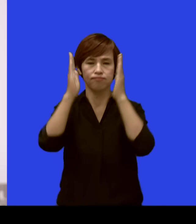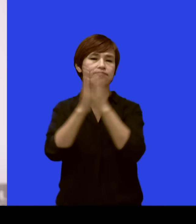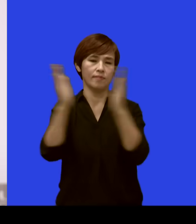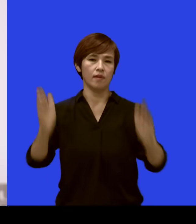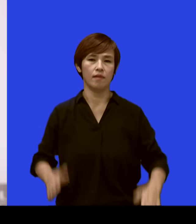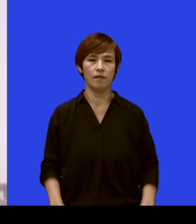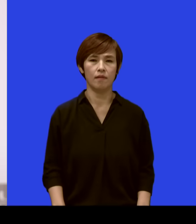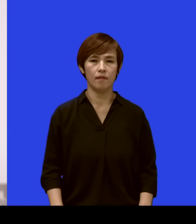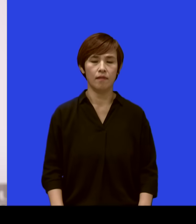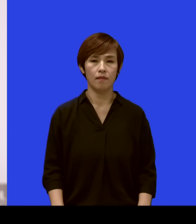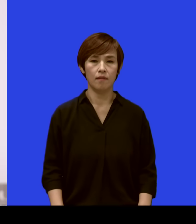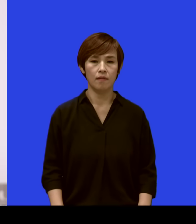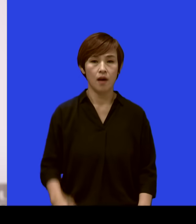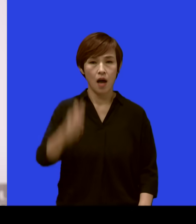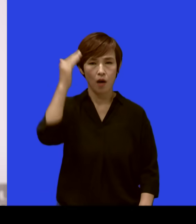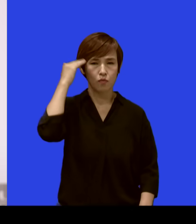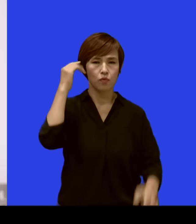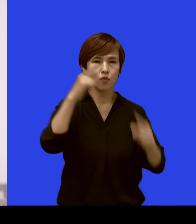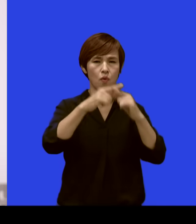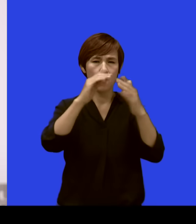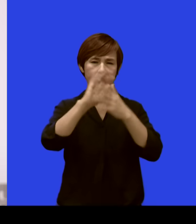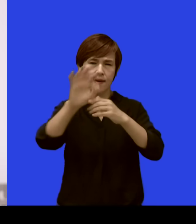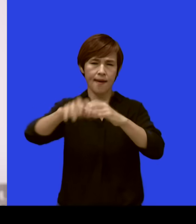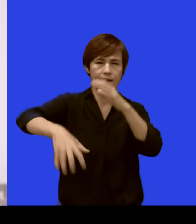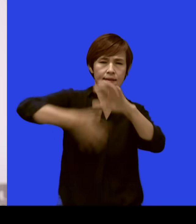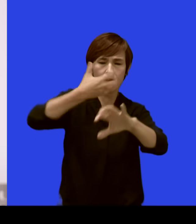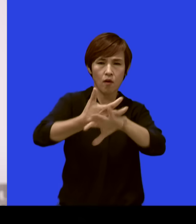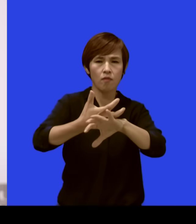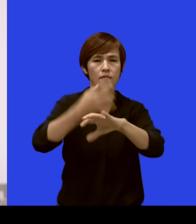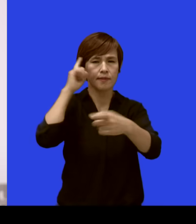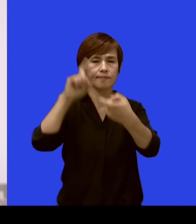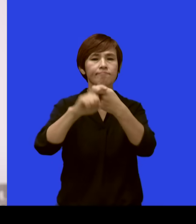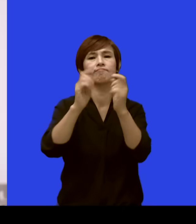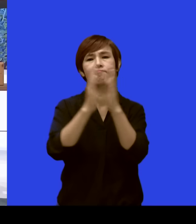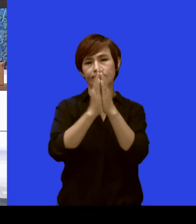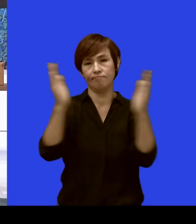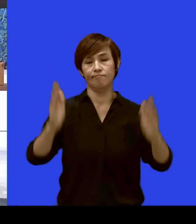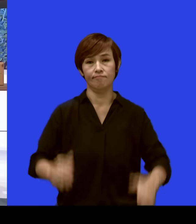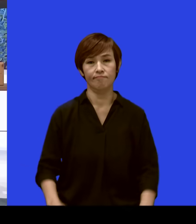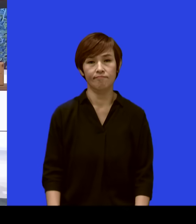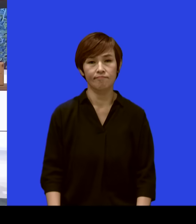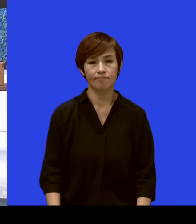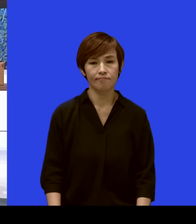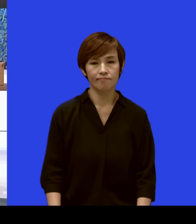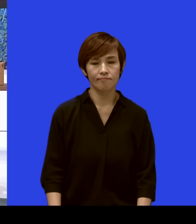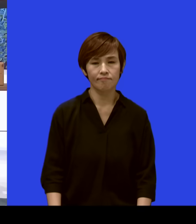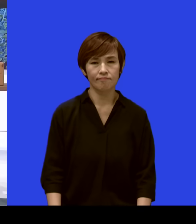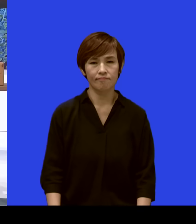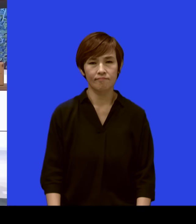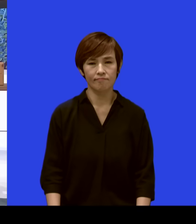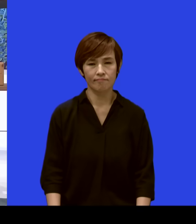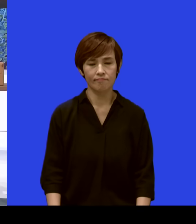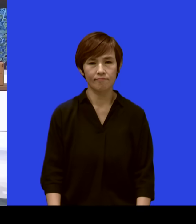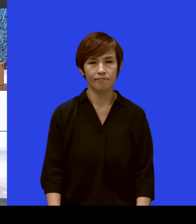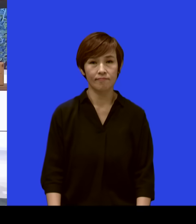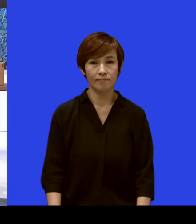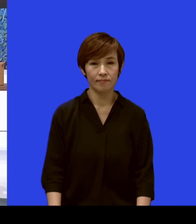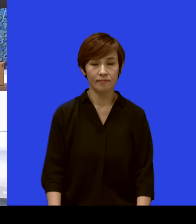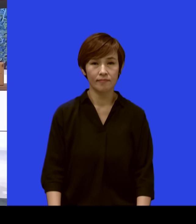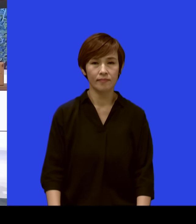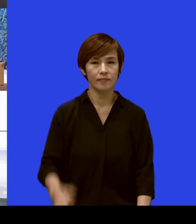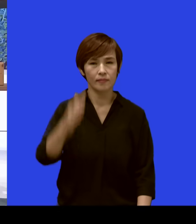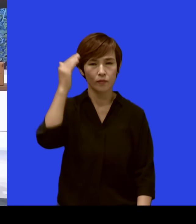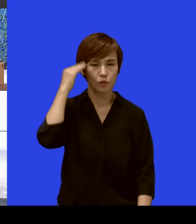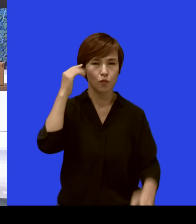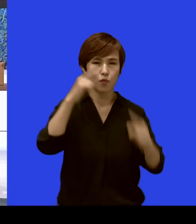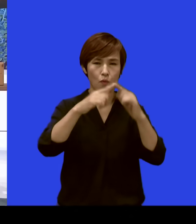교회의 개혁 이런 것에 제가 이제 관심이 이제 너무 자연스럽게 가게 된 거예요. 그래서 제가 그런 글들을 계속 쓰고